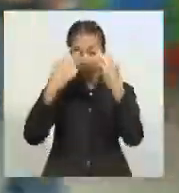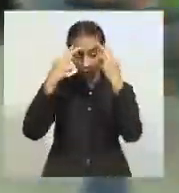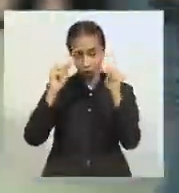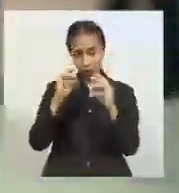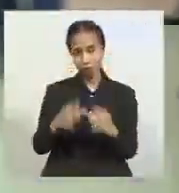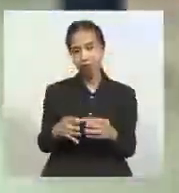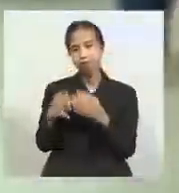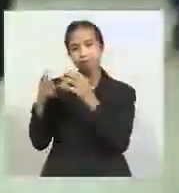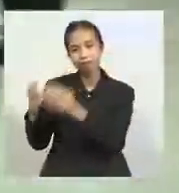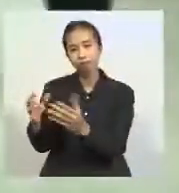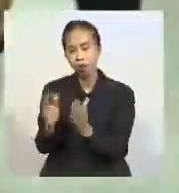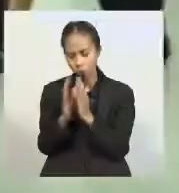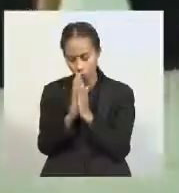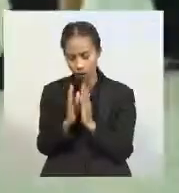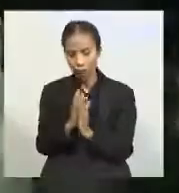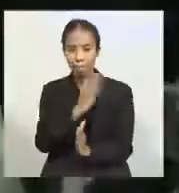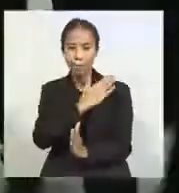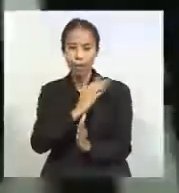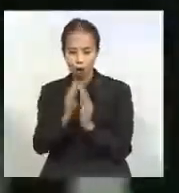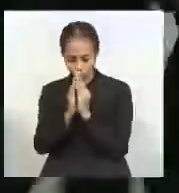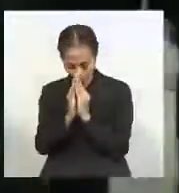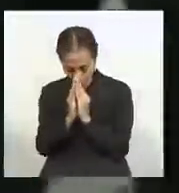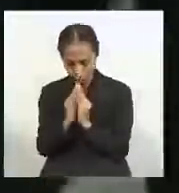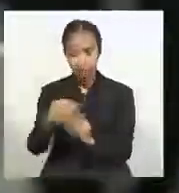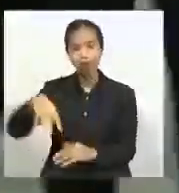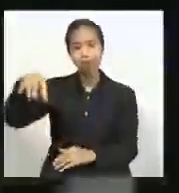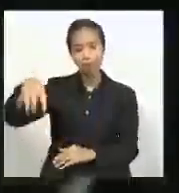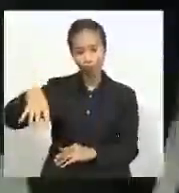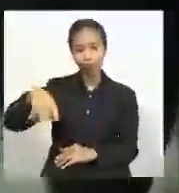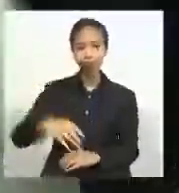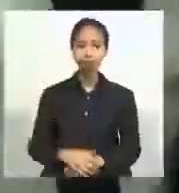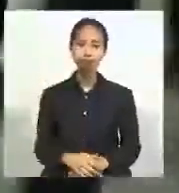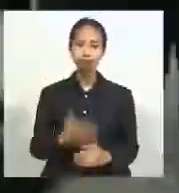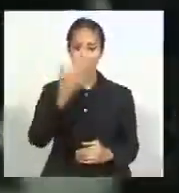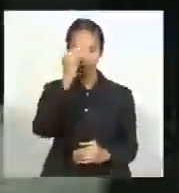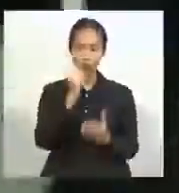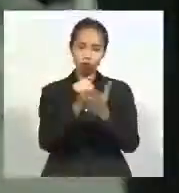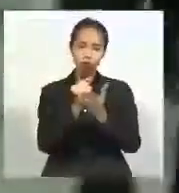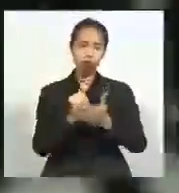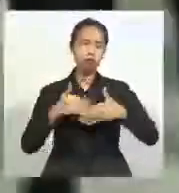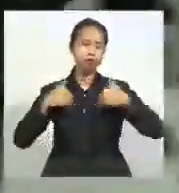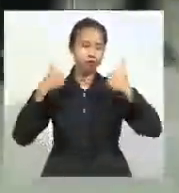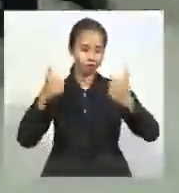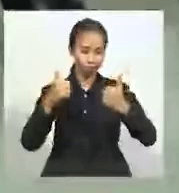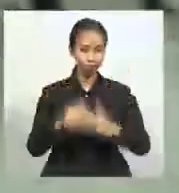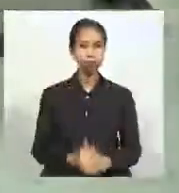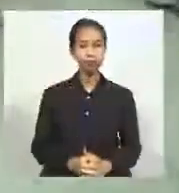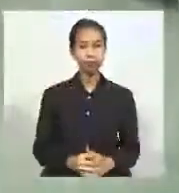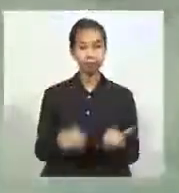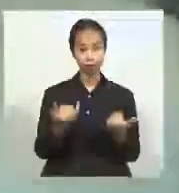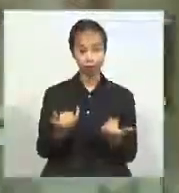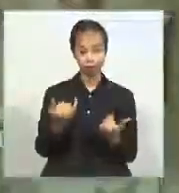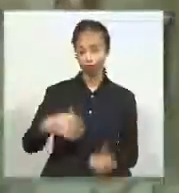ปนมัสการสิ่งศักดิ์สิทธิ์และเจ้าอาวาสวัดมังกรกมลาวาสหรือว่าวัดเล่งในยี่เพื่อความเป็นสิริมงคลด้วยเขาบอกว่าสถ